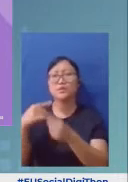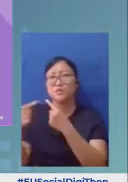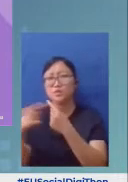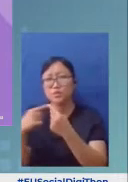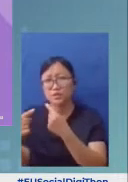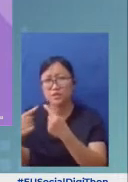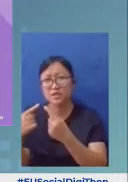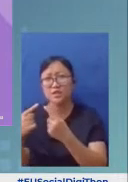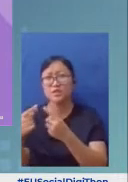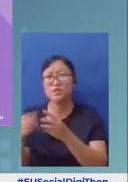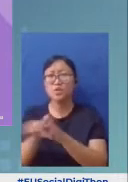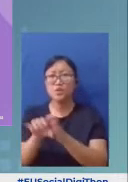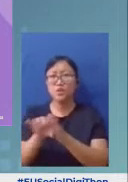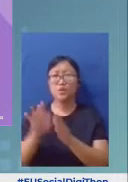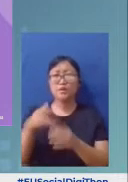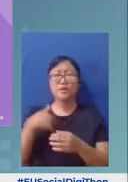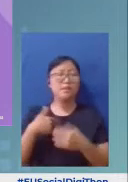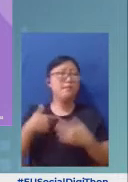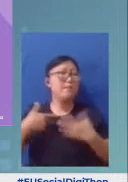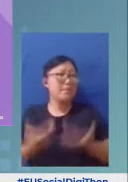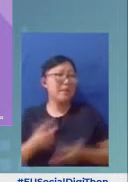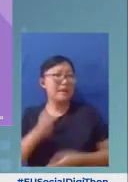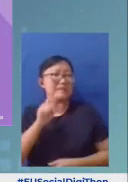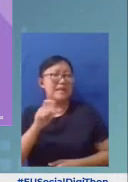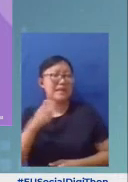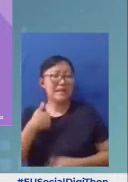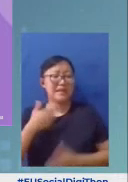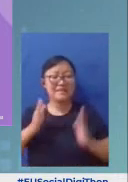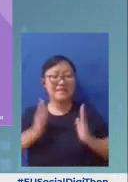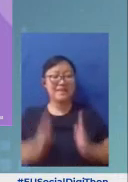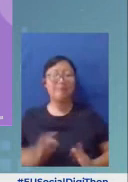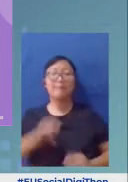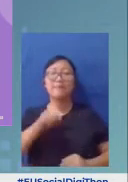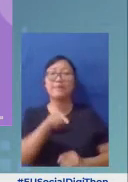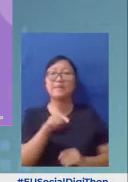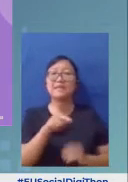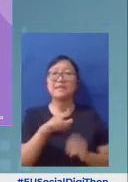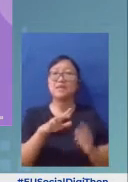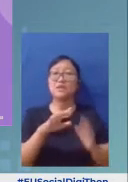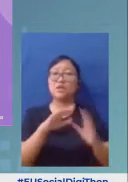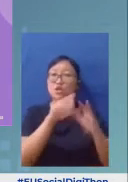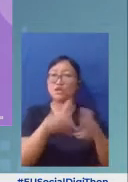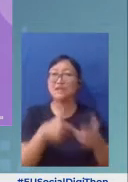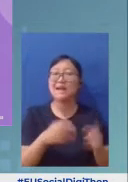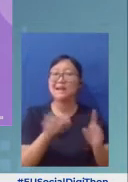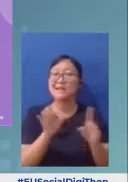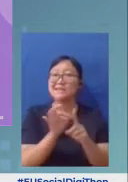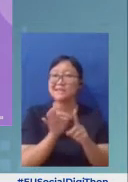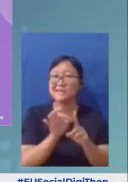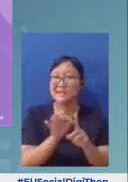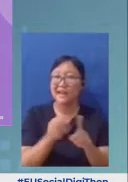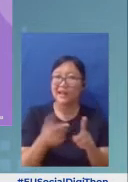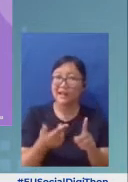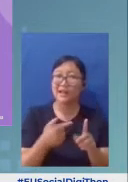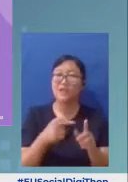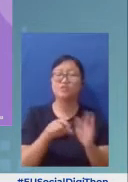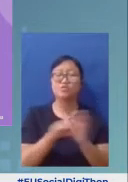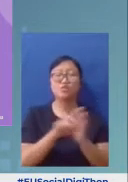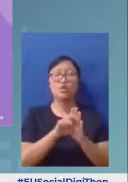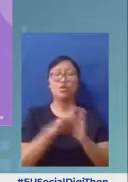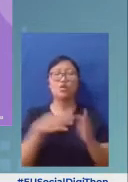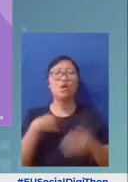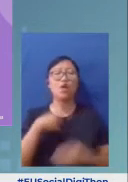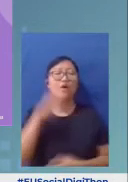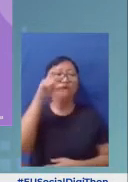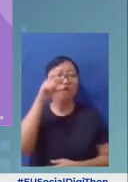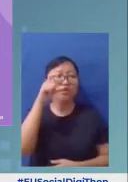perilaku digital tuh mestinya ngapain? Kalau kita mau posting foto, posting foto yang bajunya kayak gimana? Boleh nggak